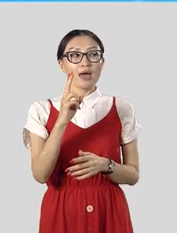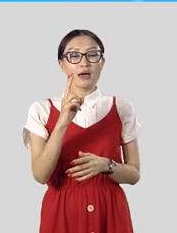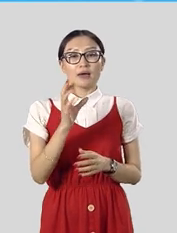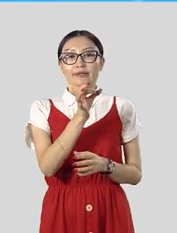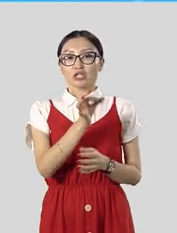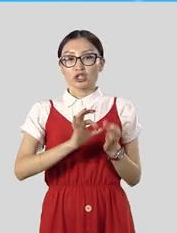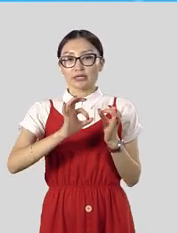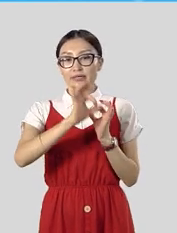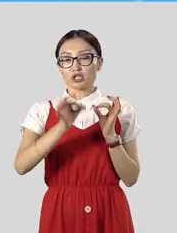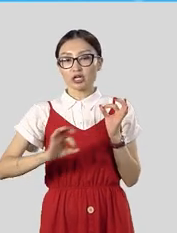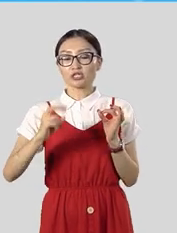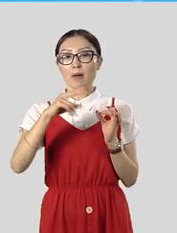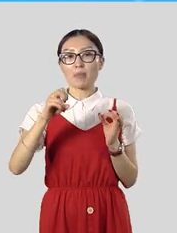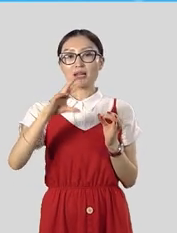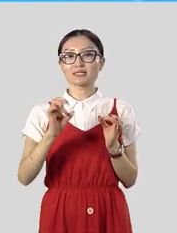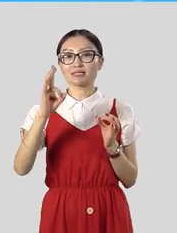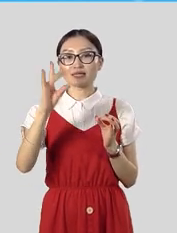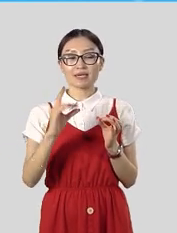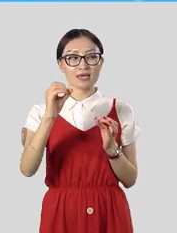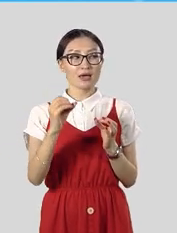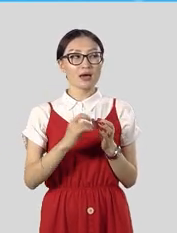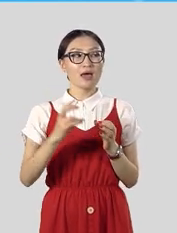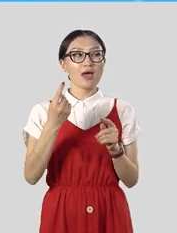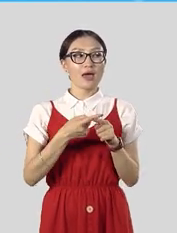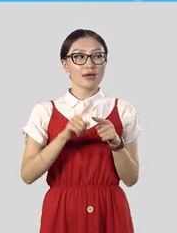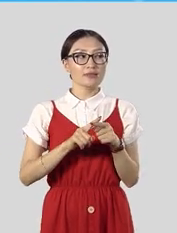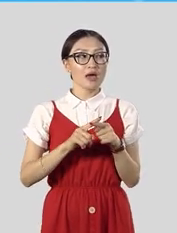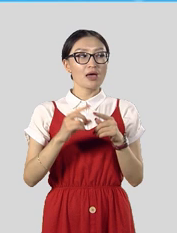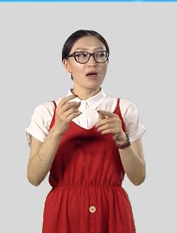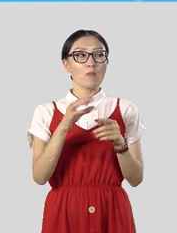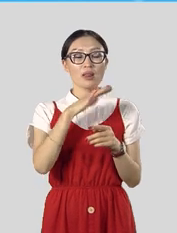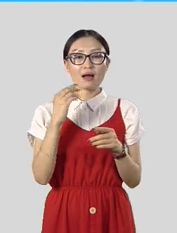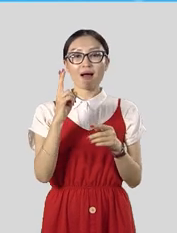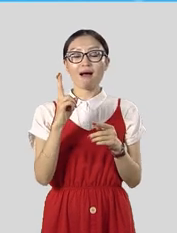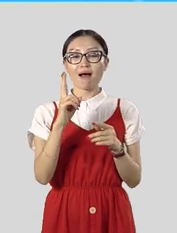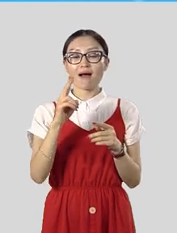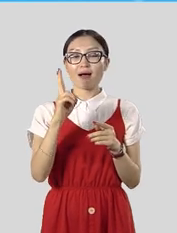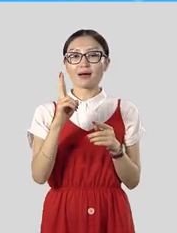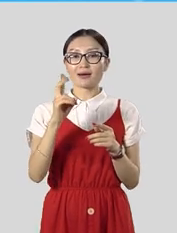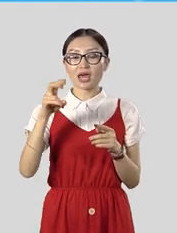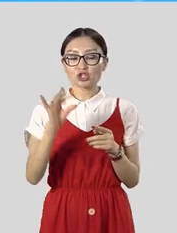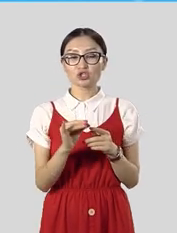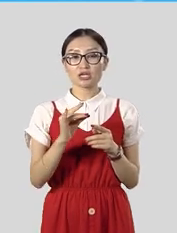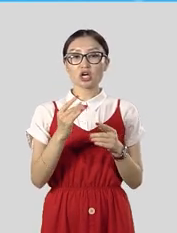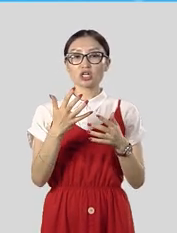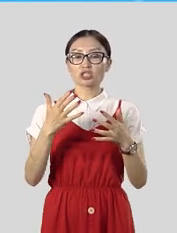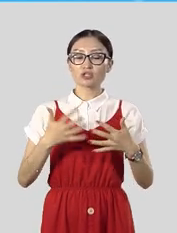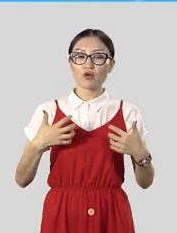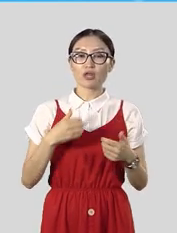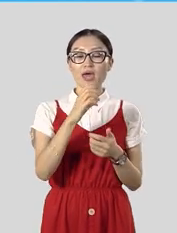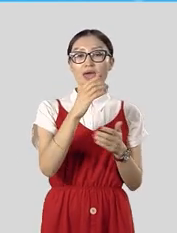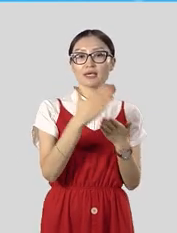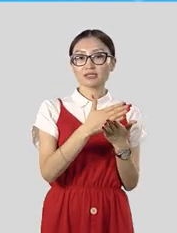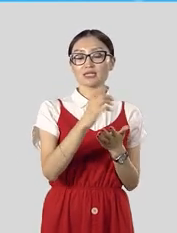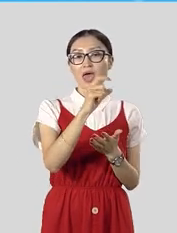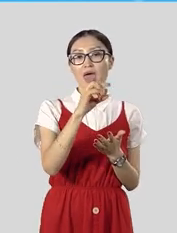Кишечно-полостные – это низшие многоклеточные животные. Их тело состоит из слоев эктодермы и